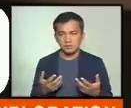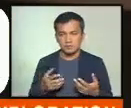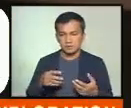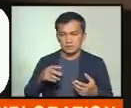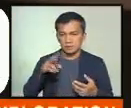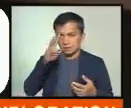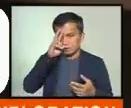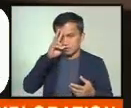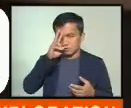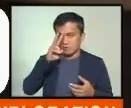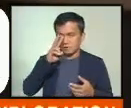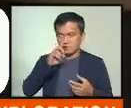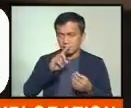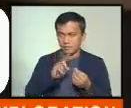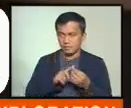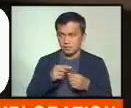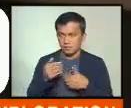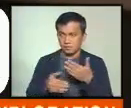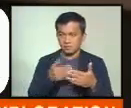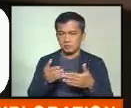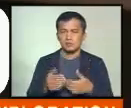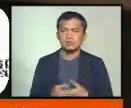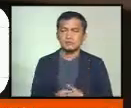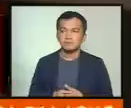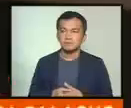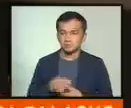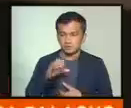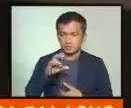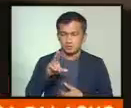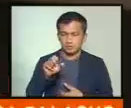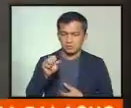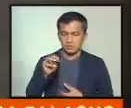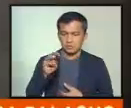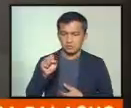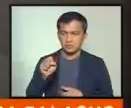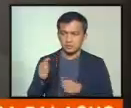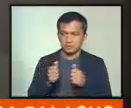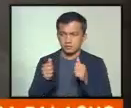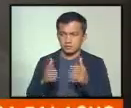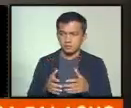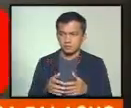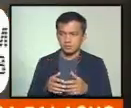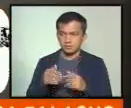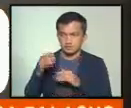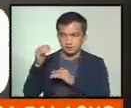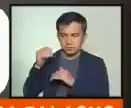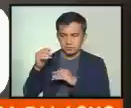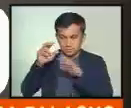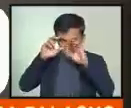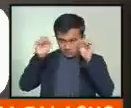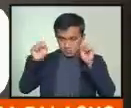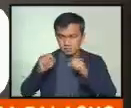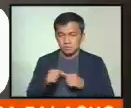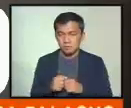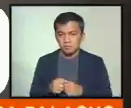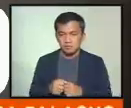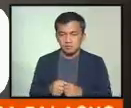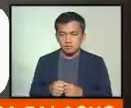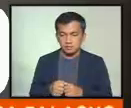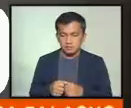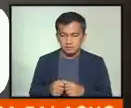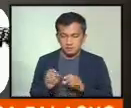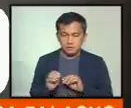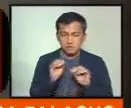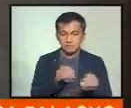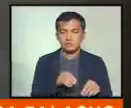sa proseso ng Customs Administration. Sana yung presidente natin ay maglalagay